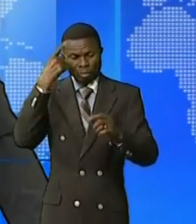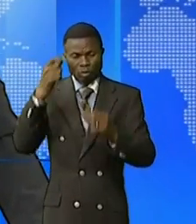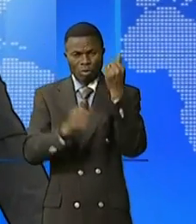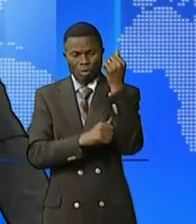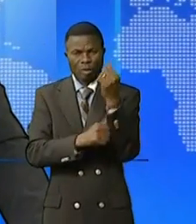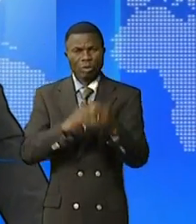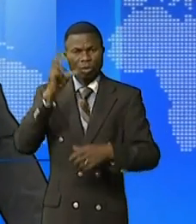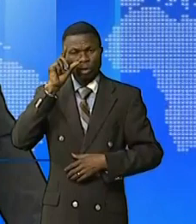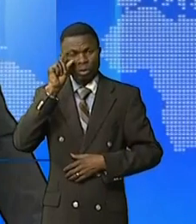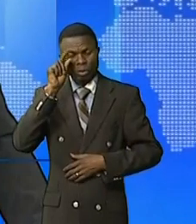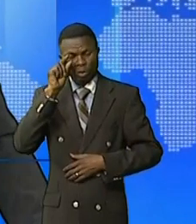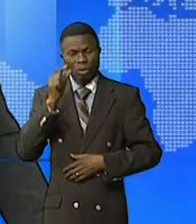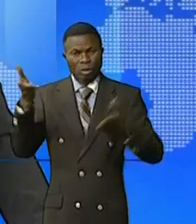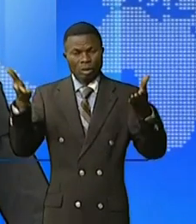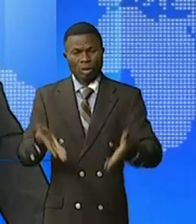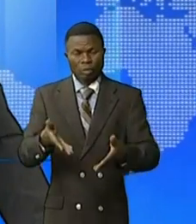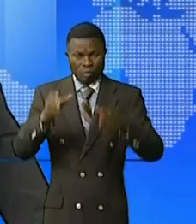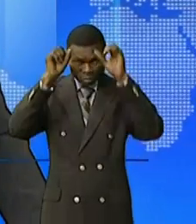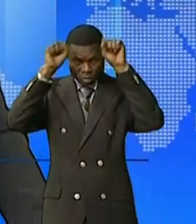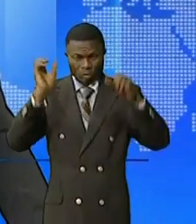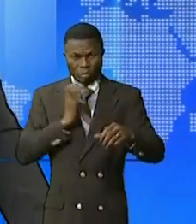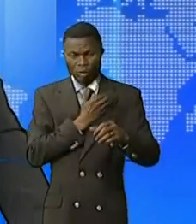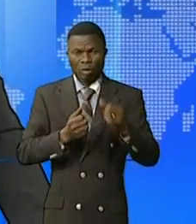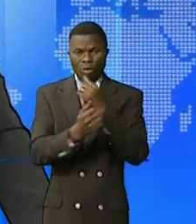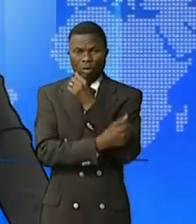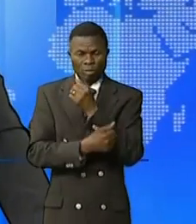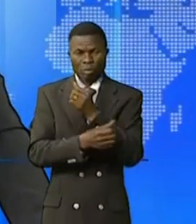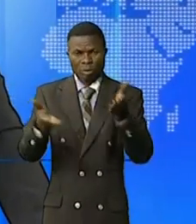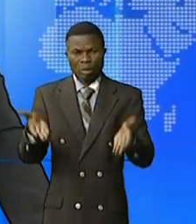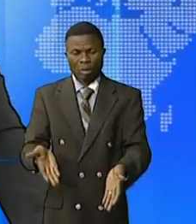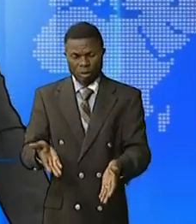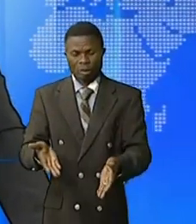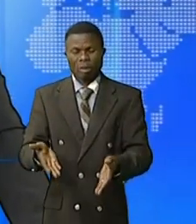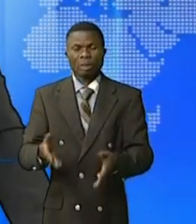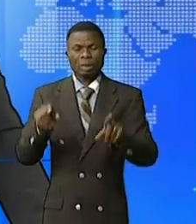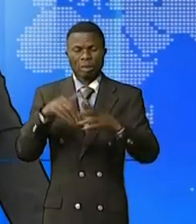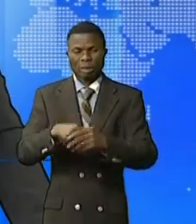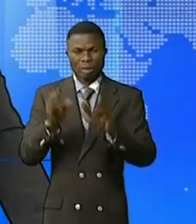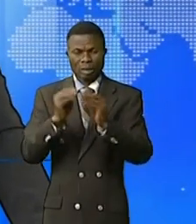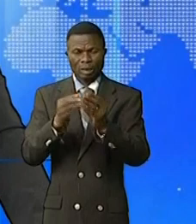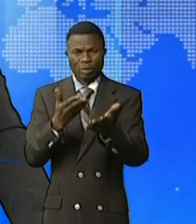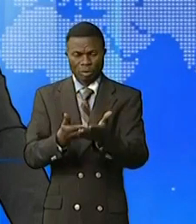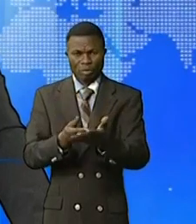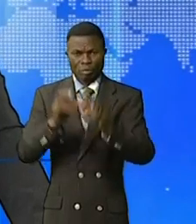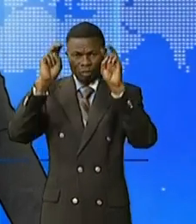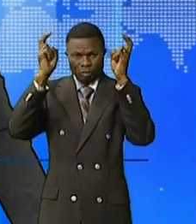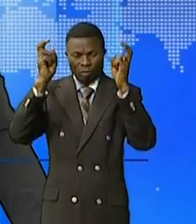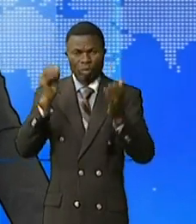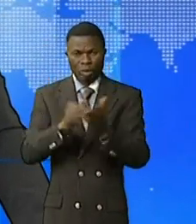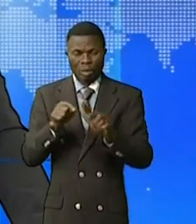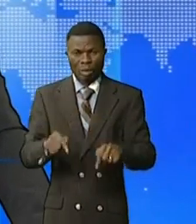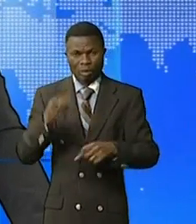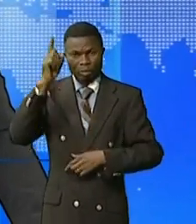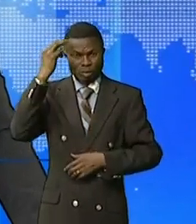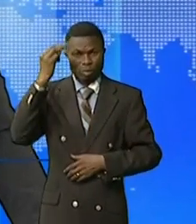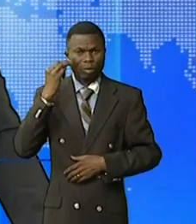d'albinisme. Présent à cette cérémonie, le président de la République et président en exercice de l'Union africaine. Un autre titre dans ce journal, le premier